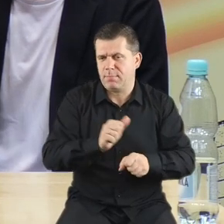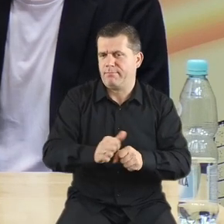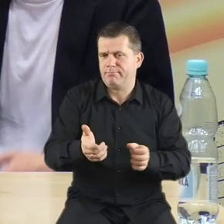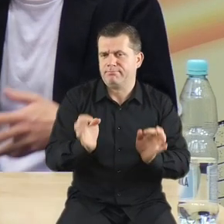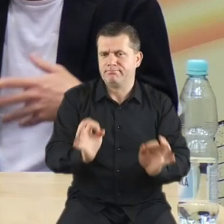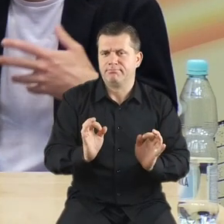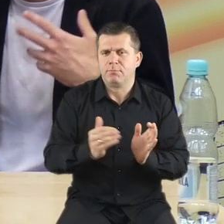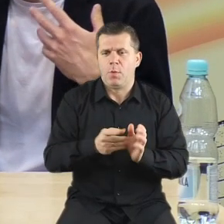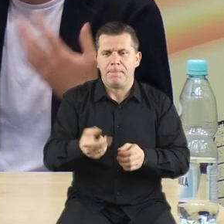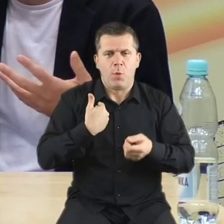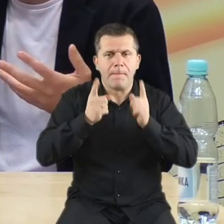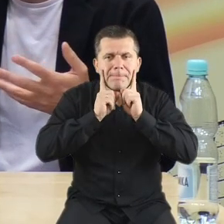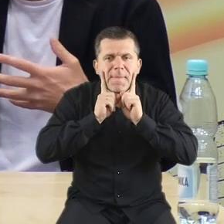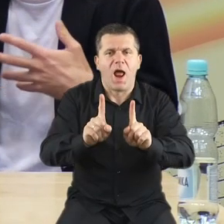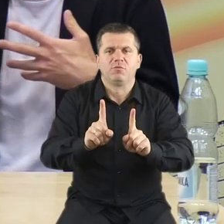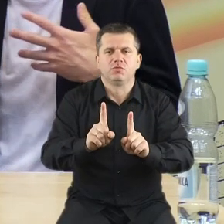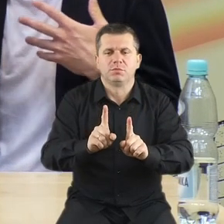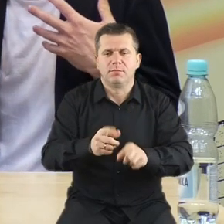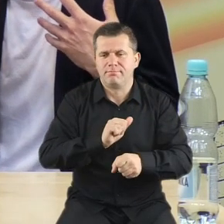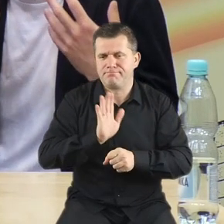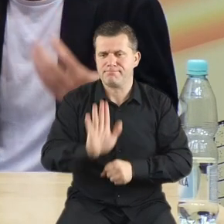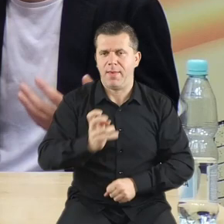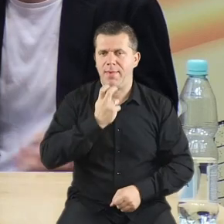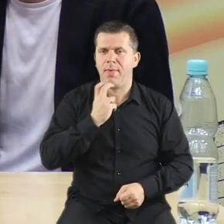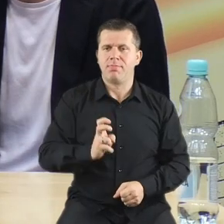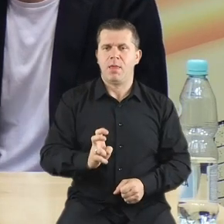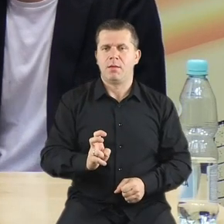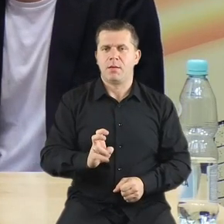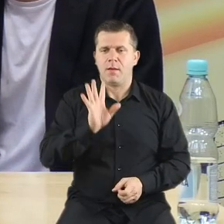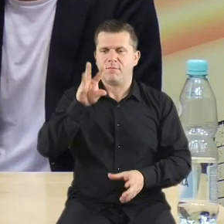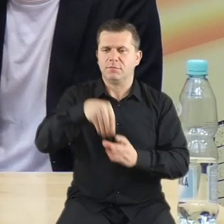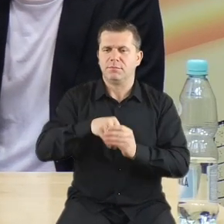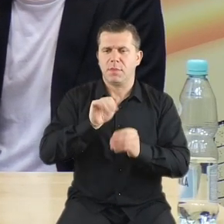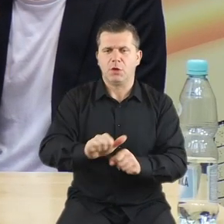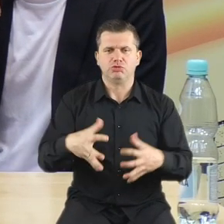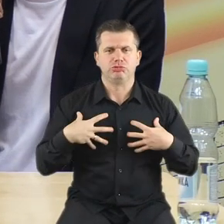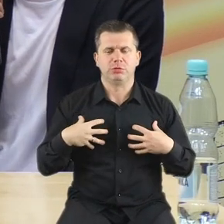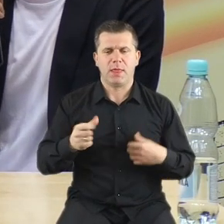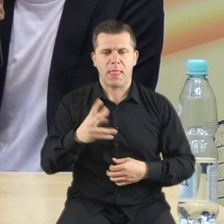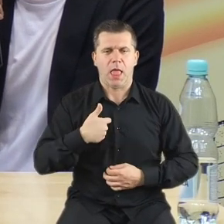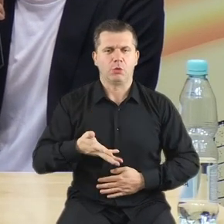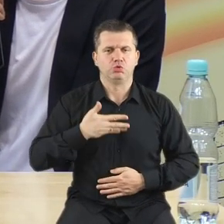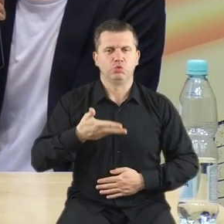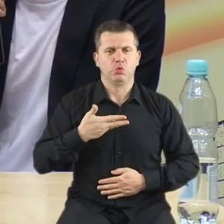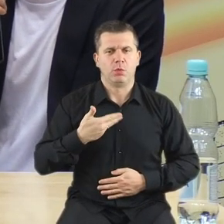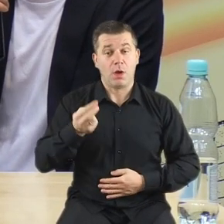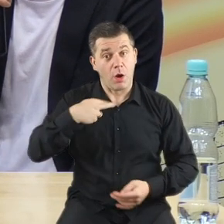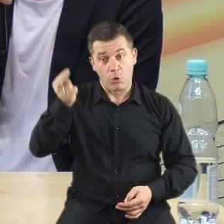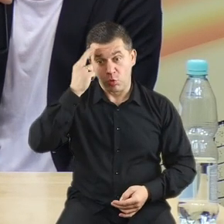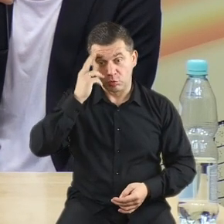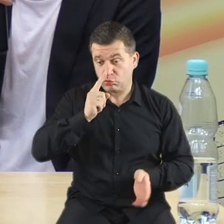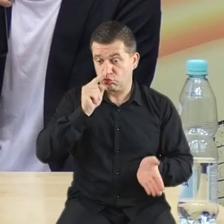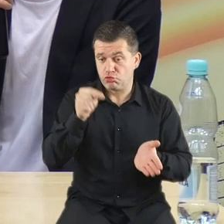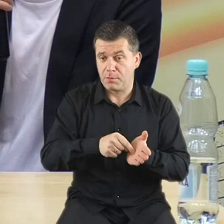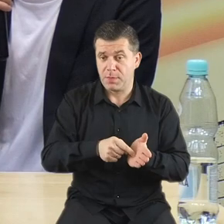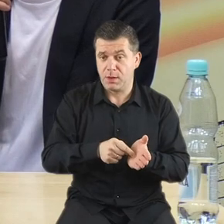Był prawdziwy, jednocześnie jakoś miał energię, miał w sobie dużo życia, tak przynajmniej poczułem. Zrozumiałem, że dopiero w momencie, kiedy